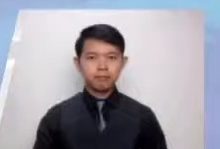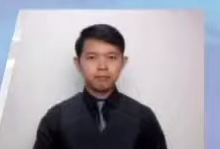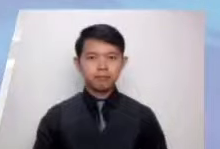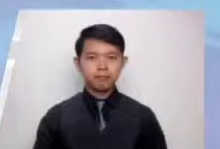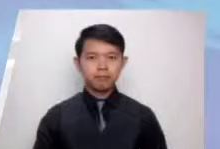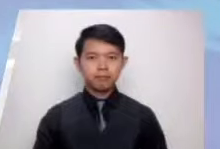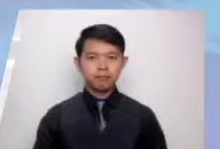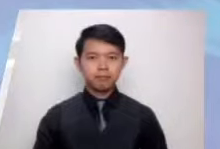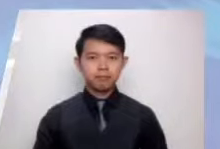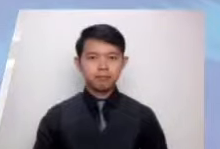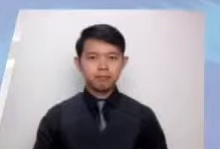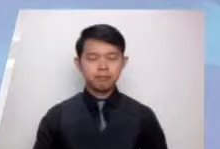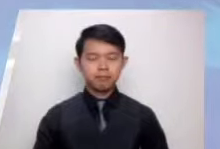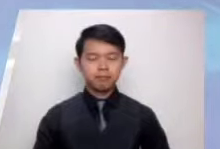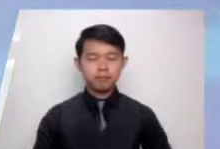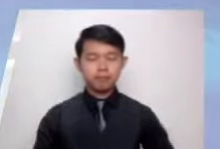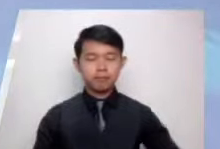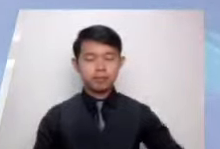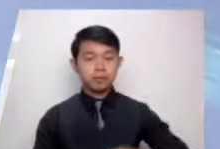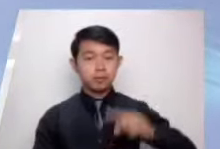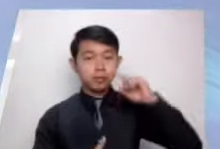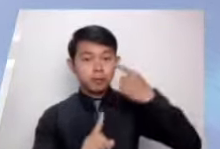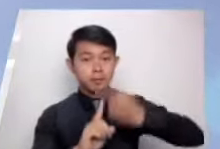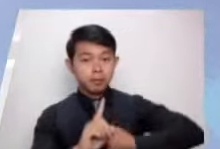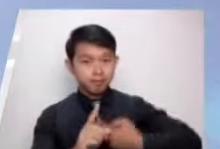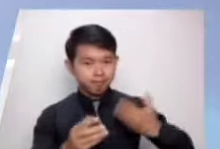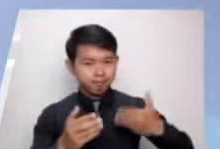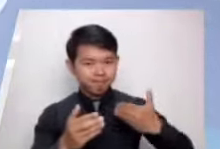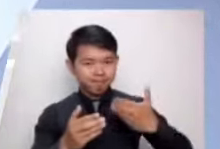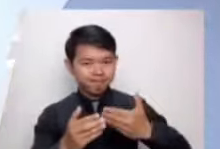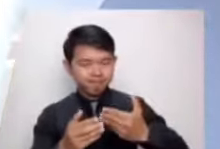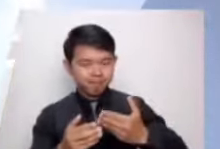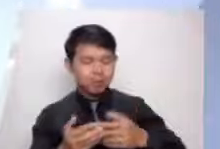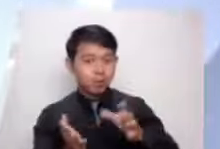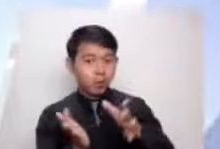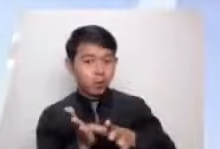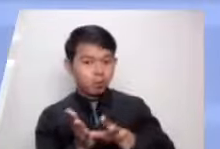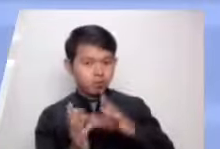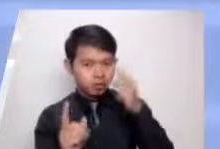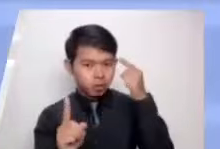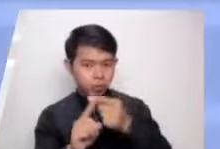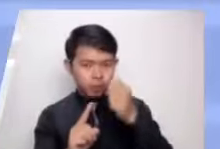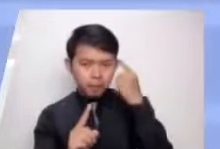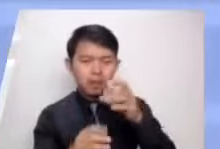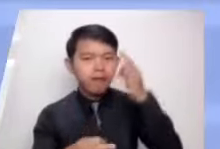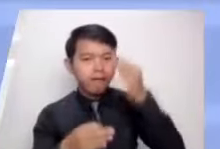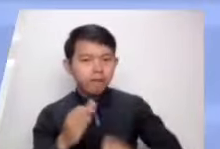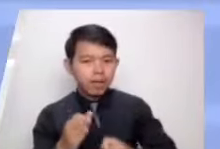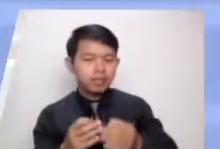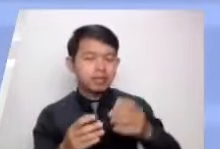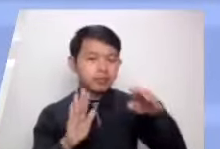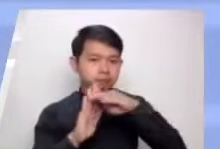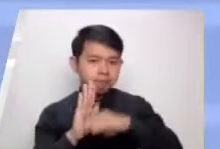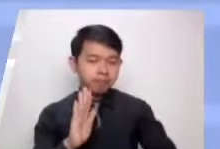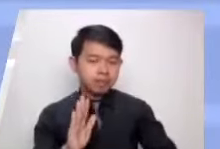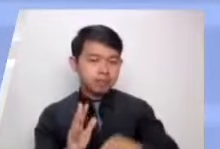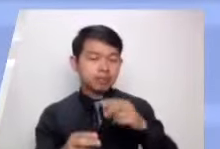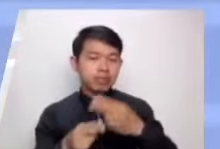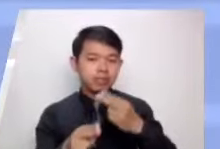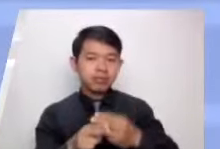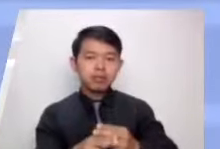Mahigit isang buwan pa bago ang target ng COMELEC para maisapinal ang listahan ng mga kandidatong ilalagay sa balota. May mahigit